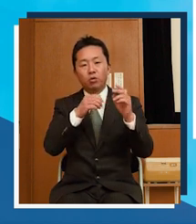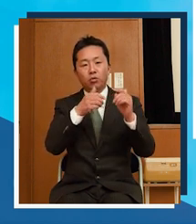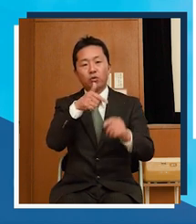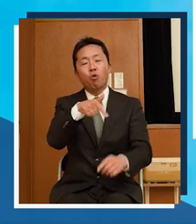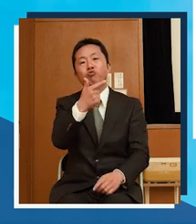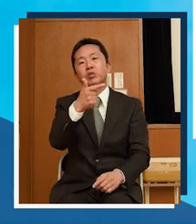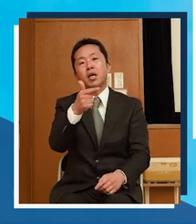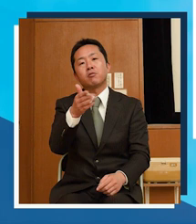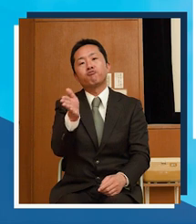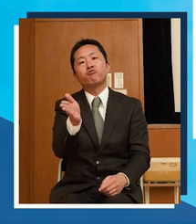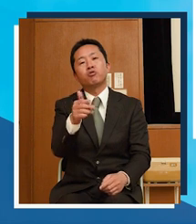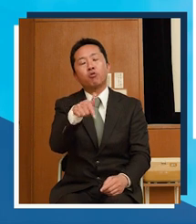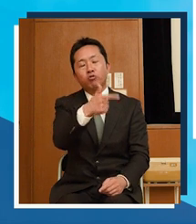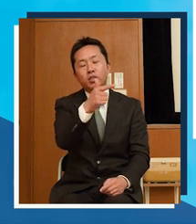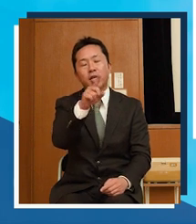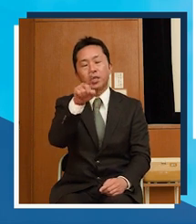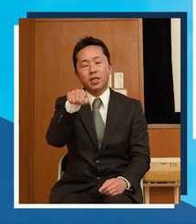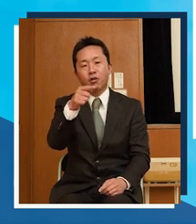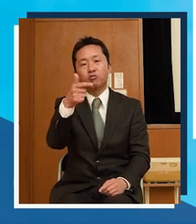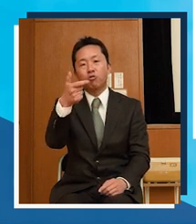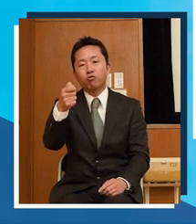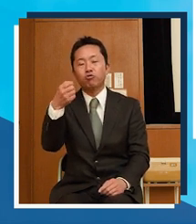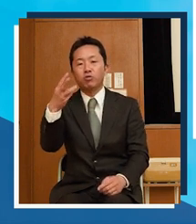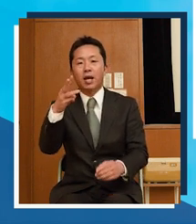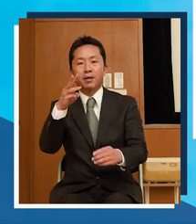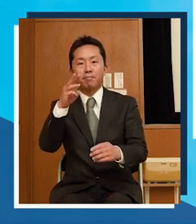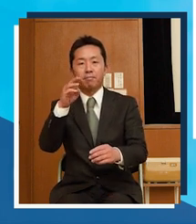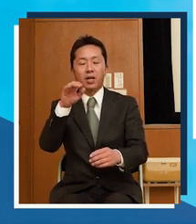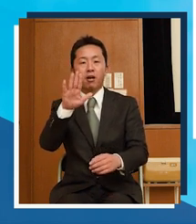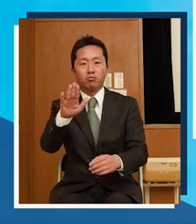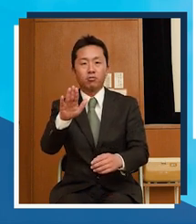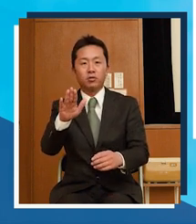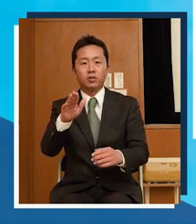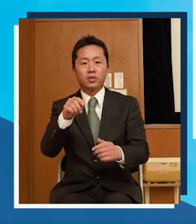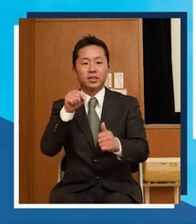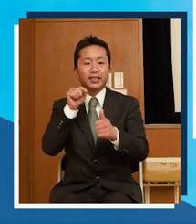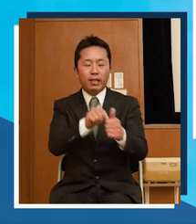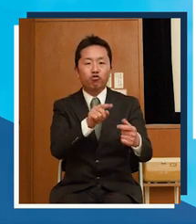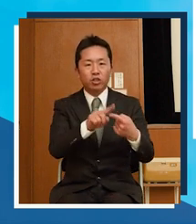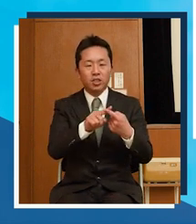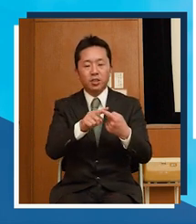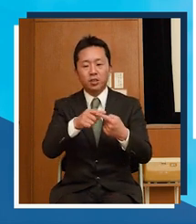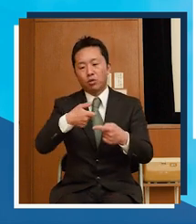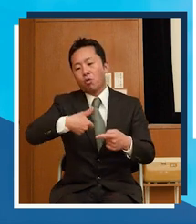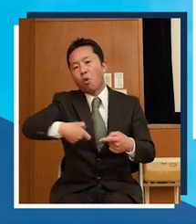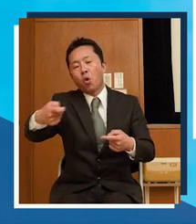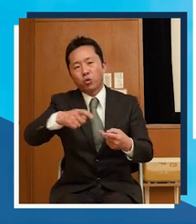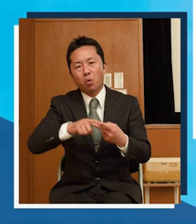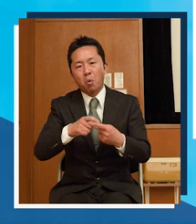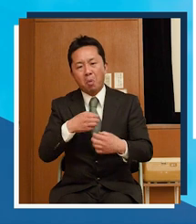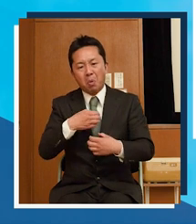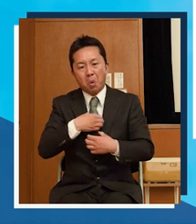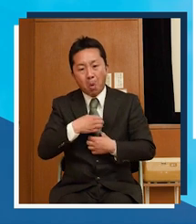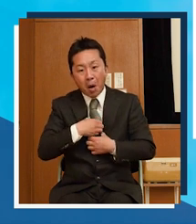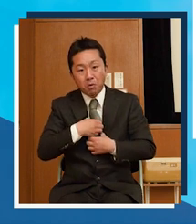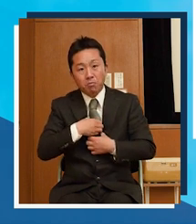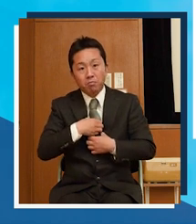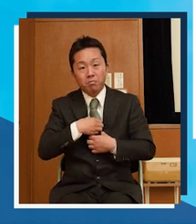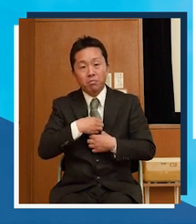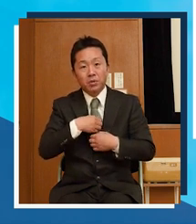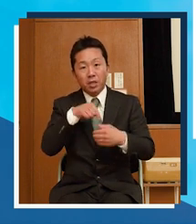です6163件のうち殺人等え合間などの協約犯は